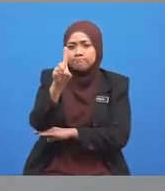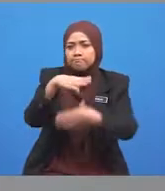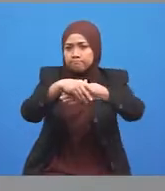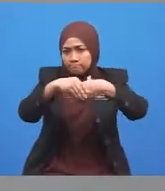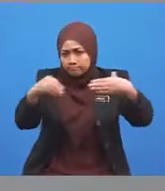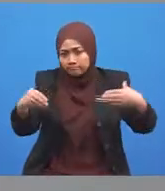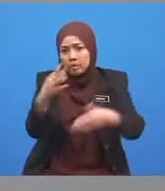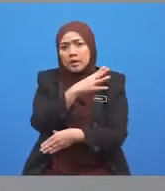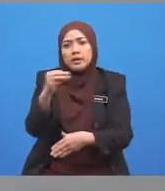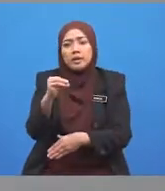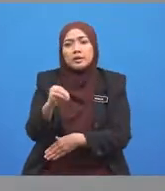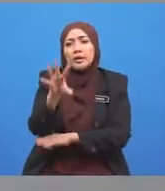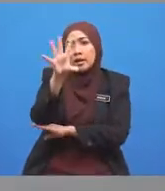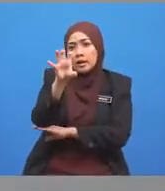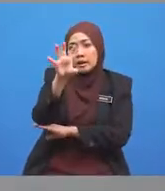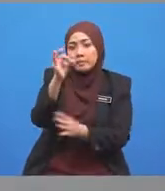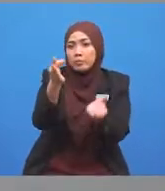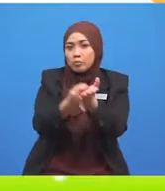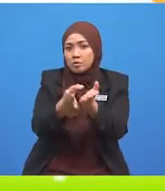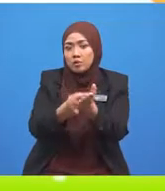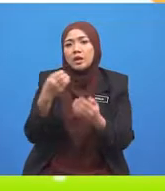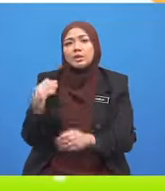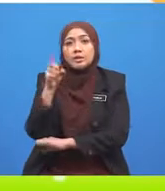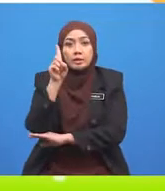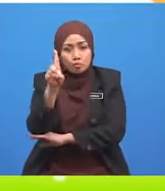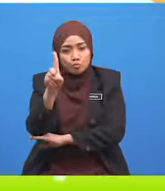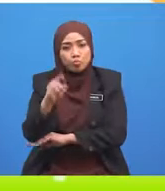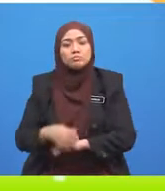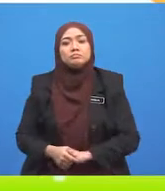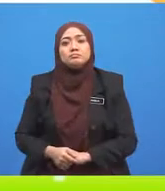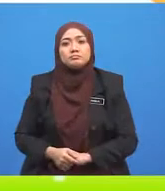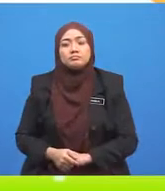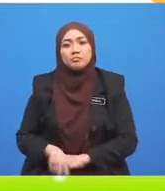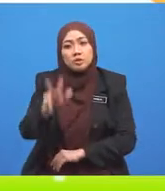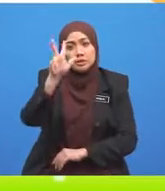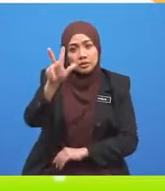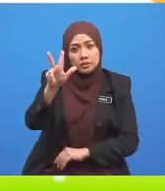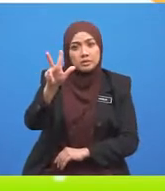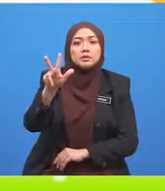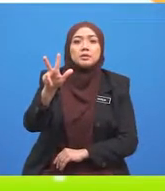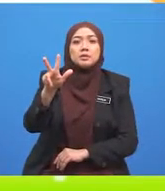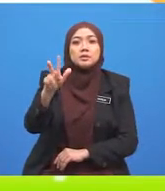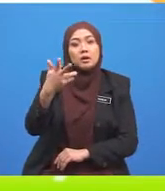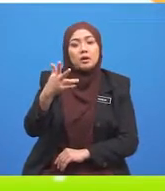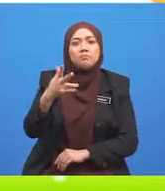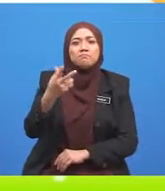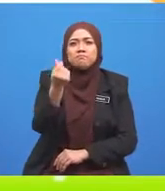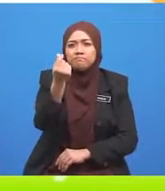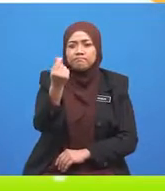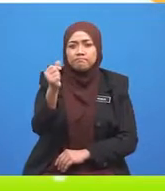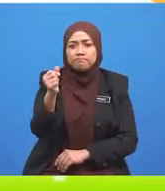1 keping wang siling 50 sen. 3 keping wang kertas RM10 sama